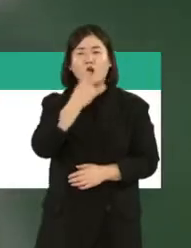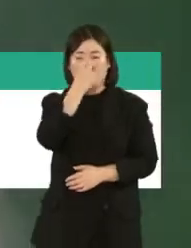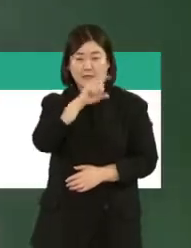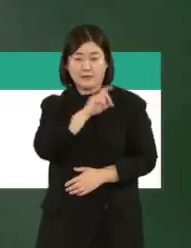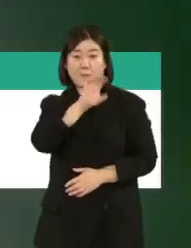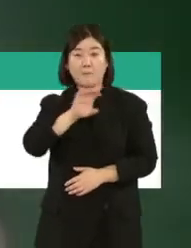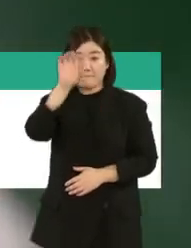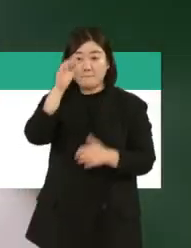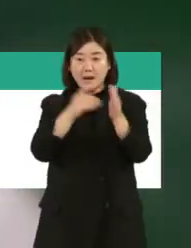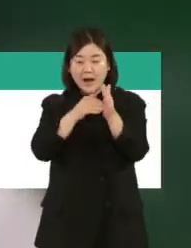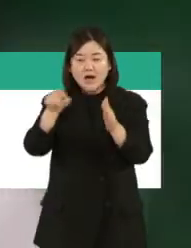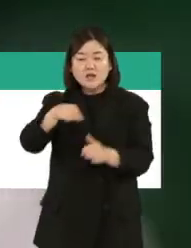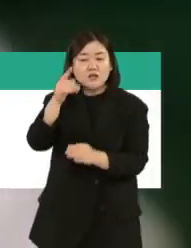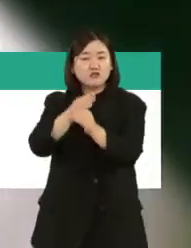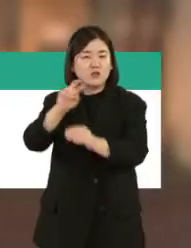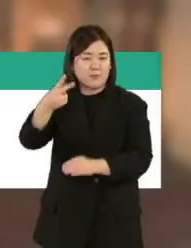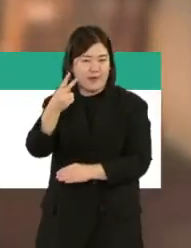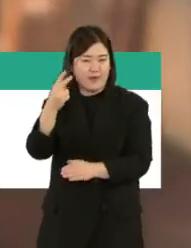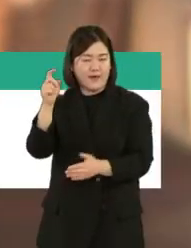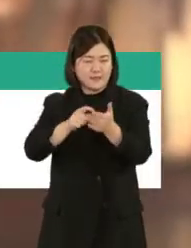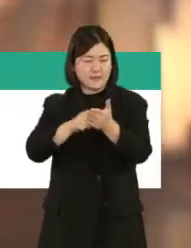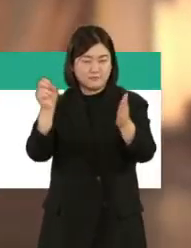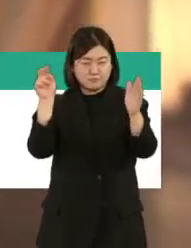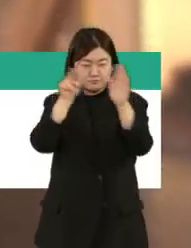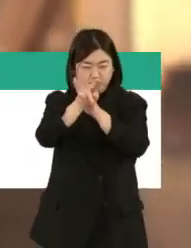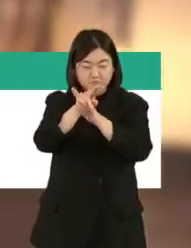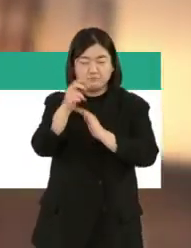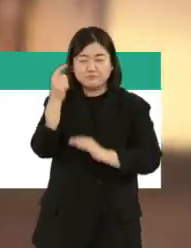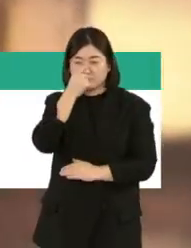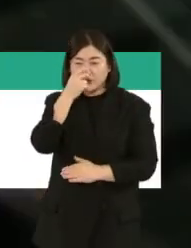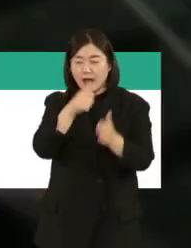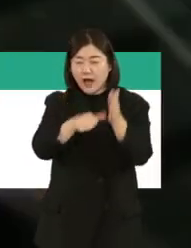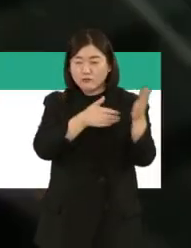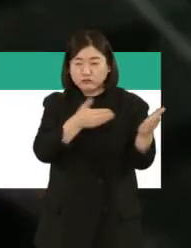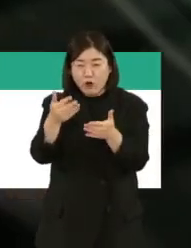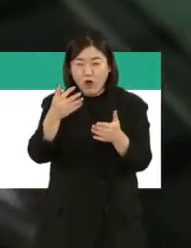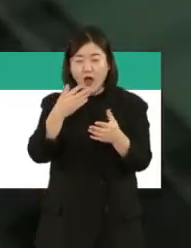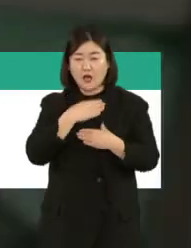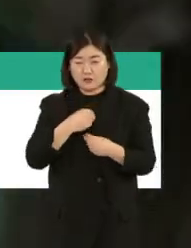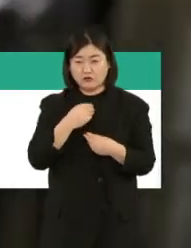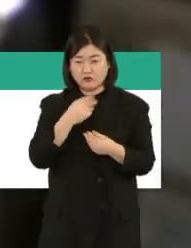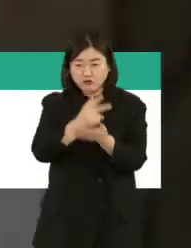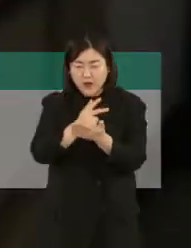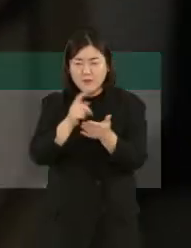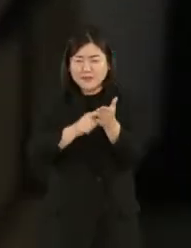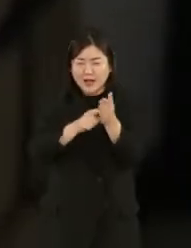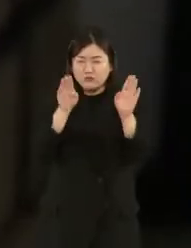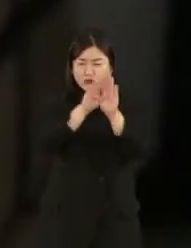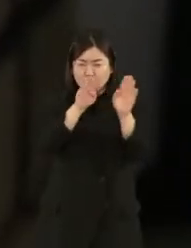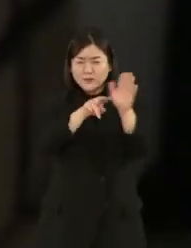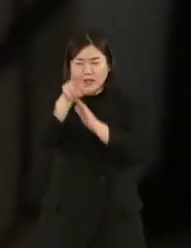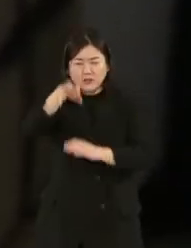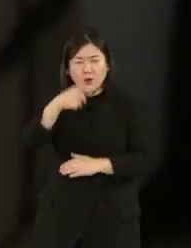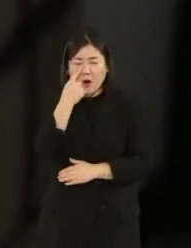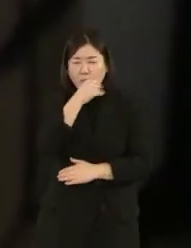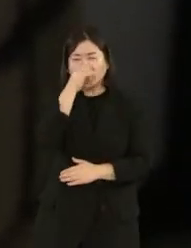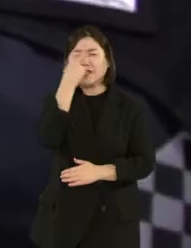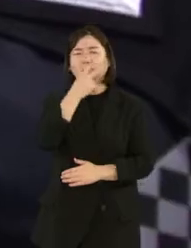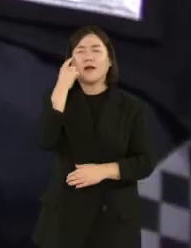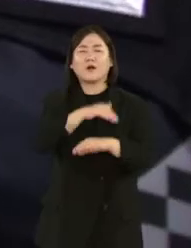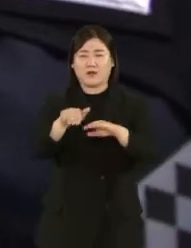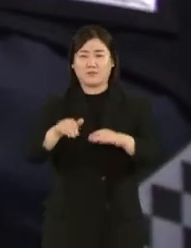올리고 이중 200여 그곳을 불시에 점검해 하역장과 주차장 등이 안전 조치와 비상구 피난시설 확보